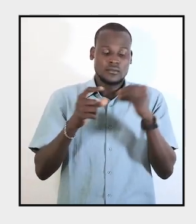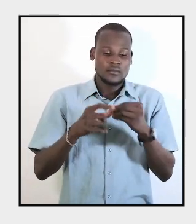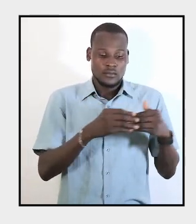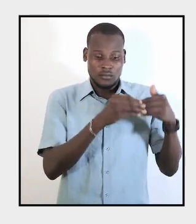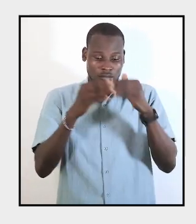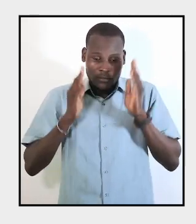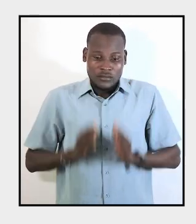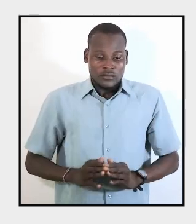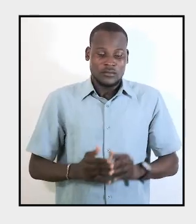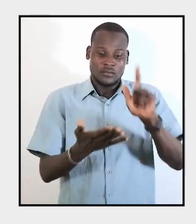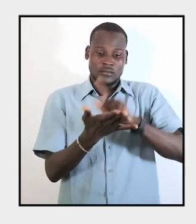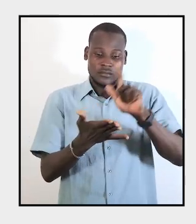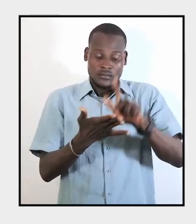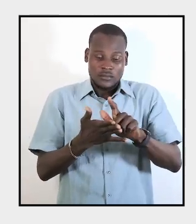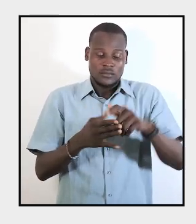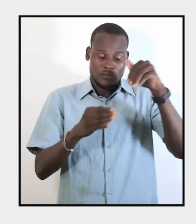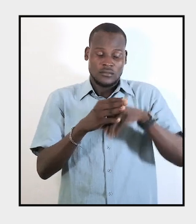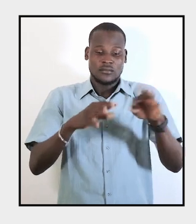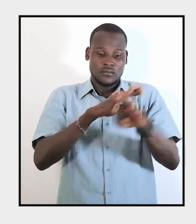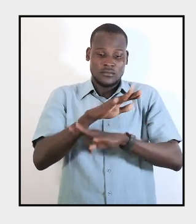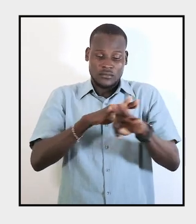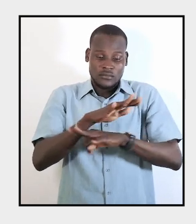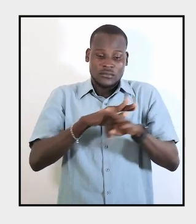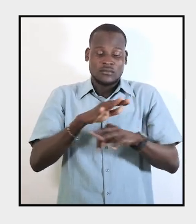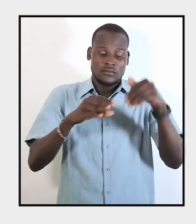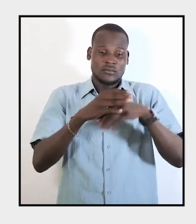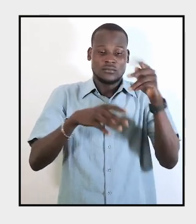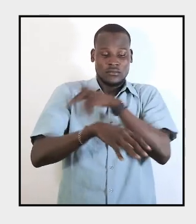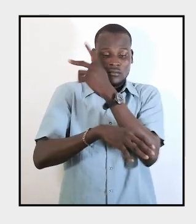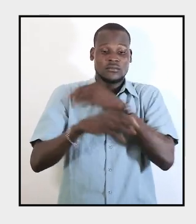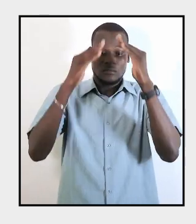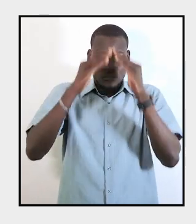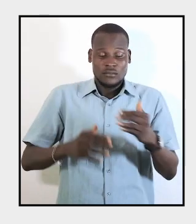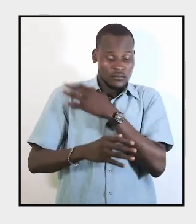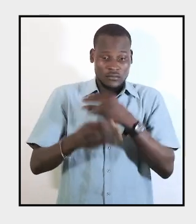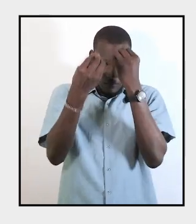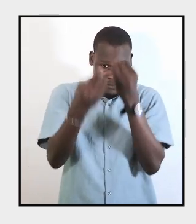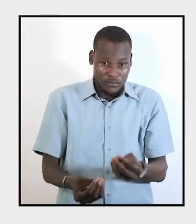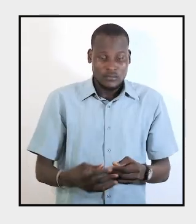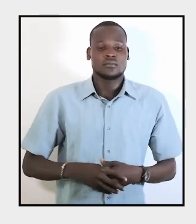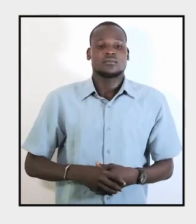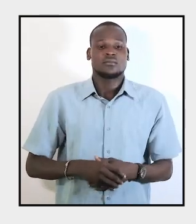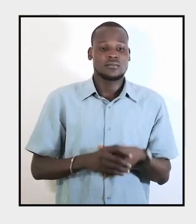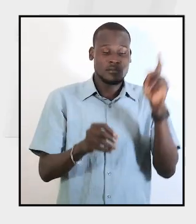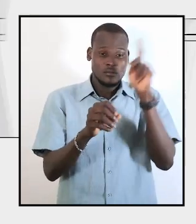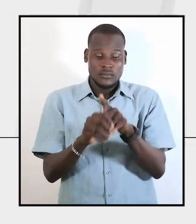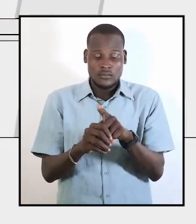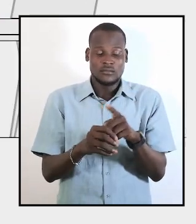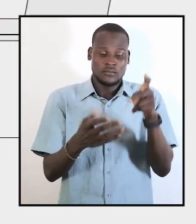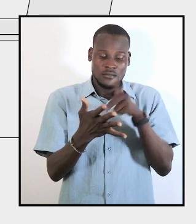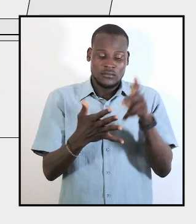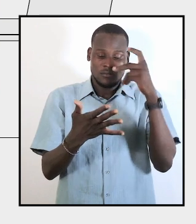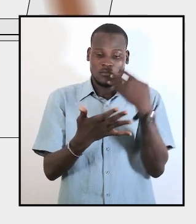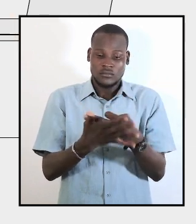lui-même ou par ses accompagnants des règles régissant le fonctionnement de l'établissement de santé, puis de s'y conformer. Participer